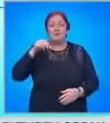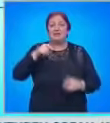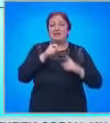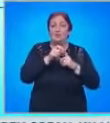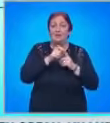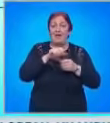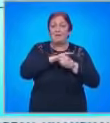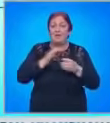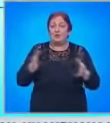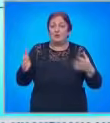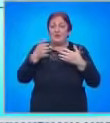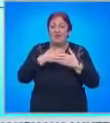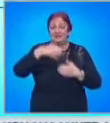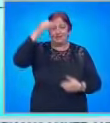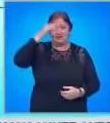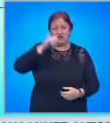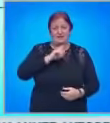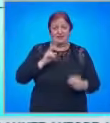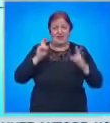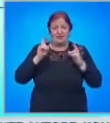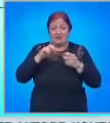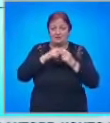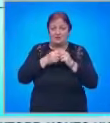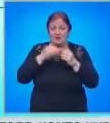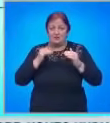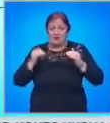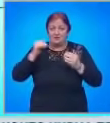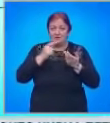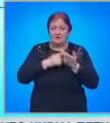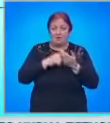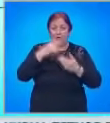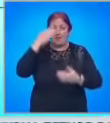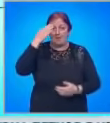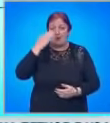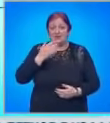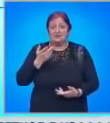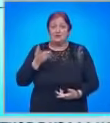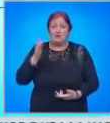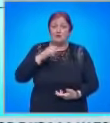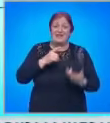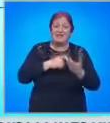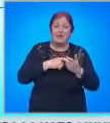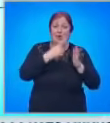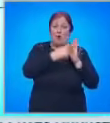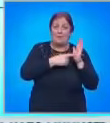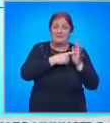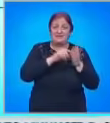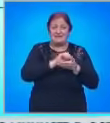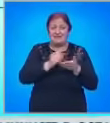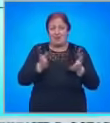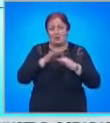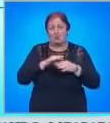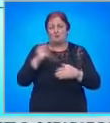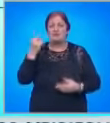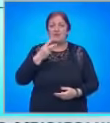Според президента Румен Радев, пълното затваряне на държавата не е решение на проблема с увеличаващия се брой заболели, защото след няколко месеца сценарият